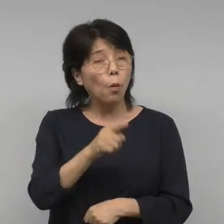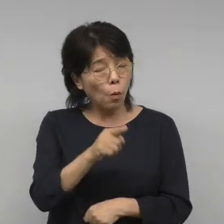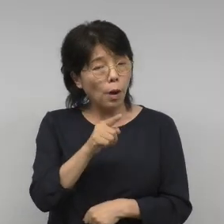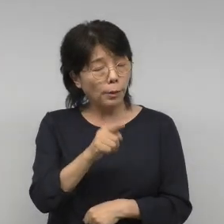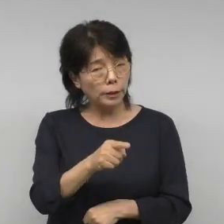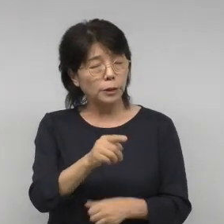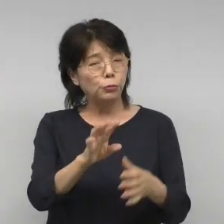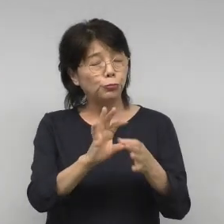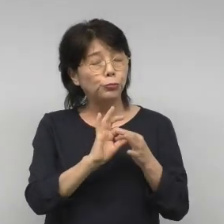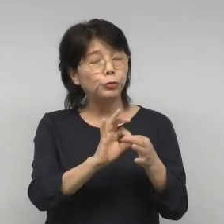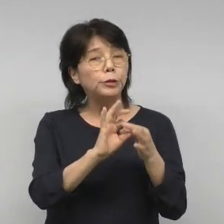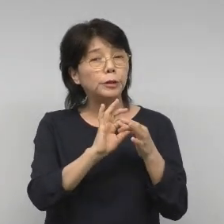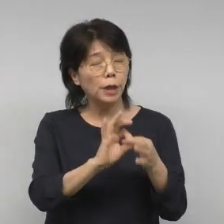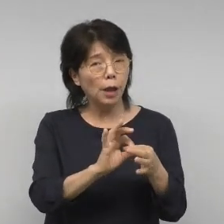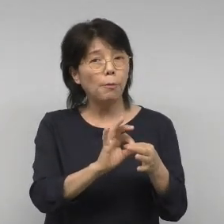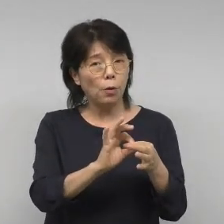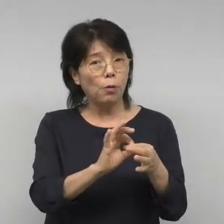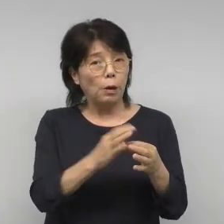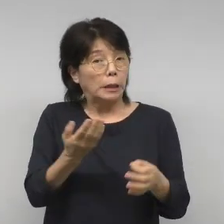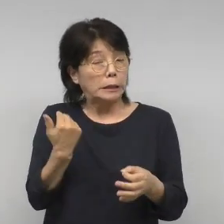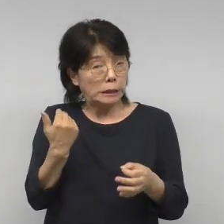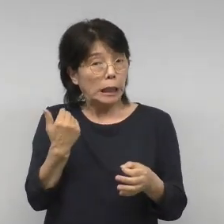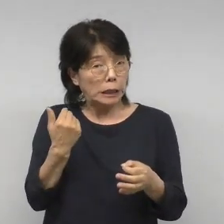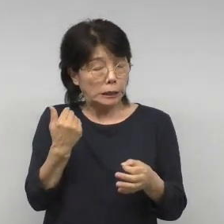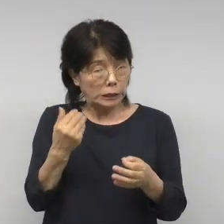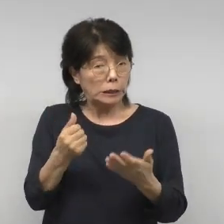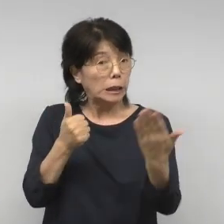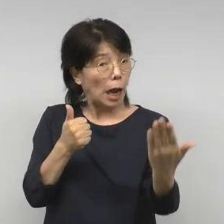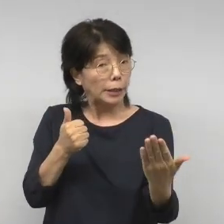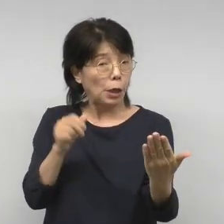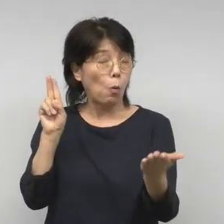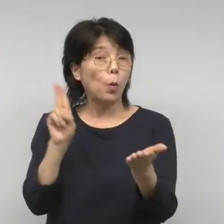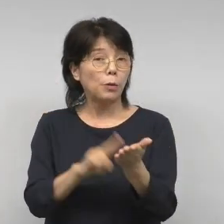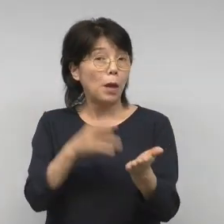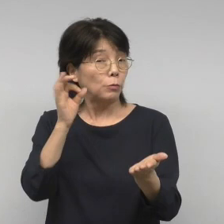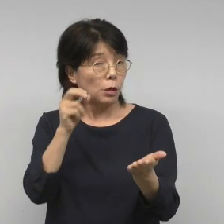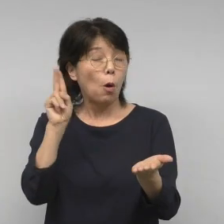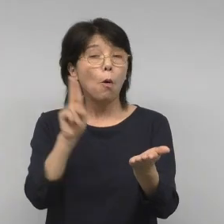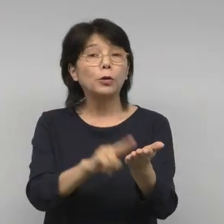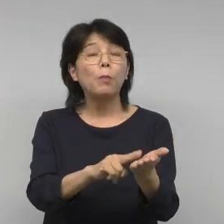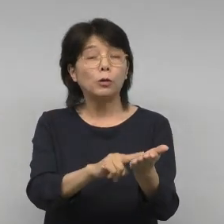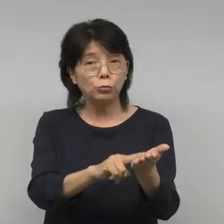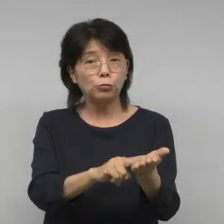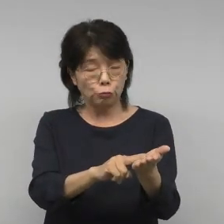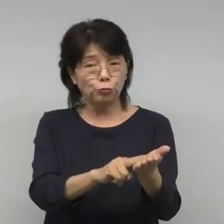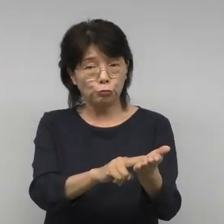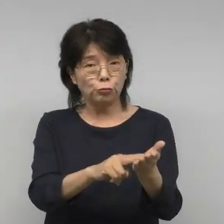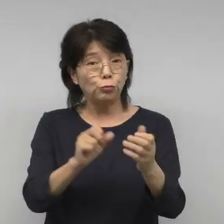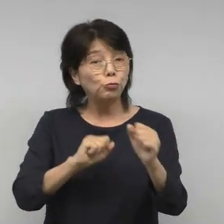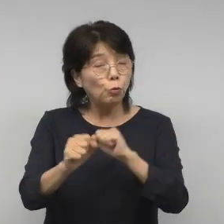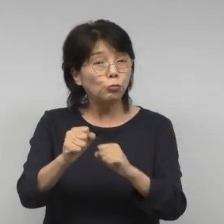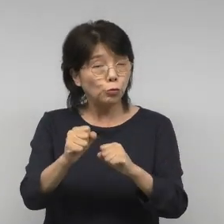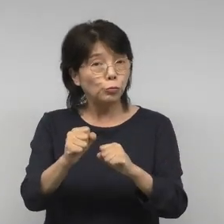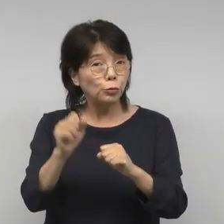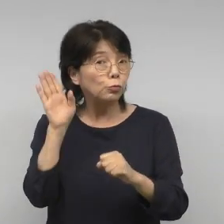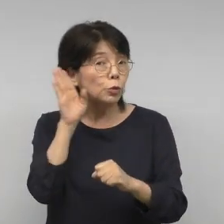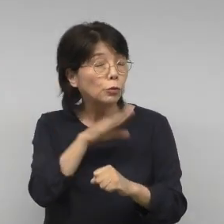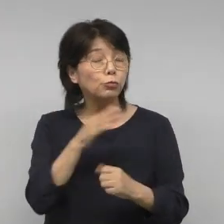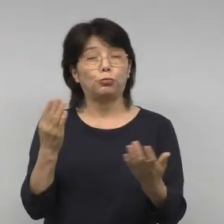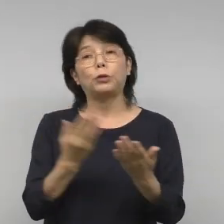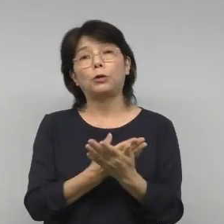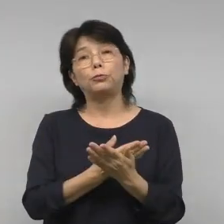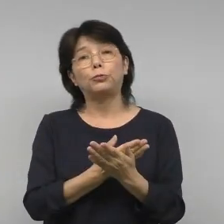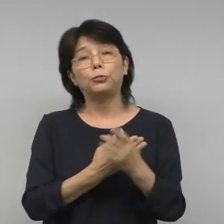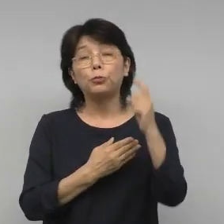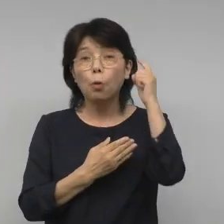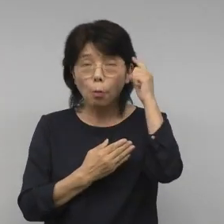をを事前に売り先とか価格を決めることで取り組みやすくなるというふうなこともあろうかと